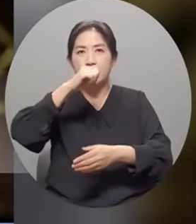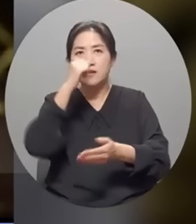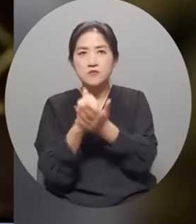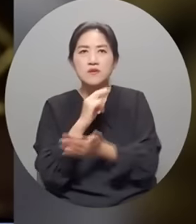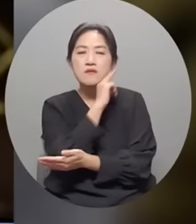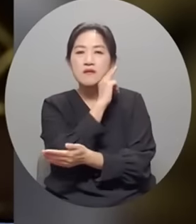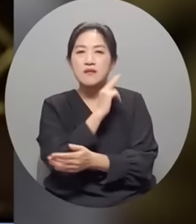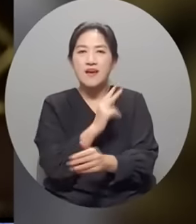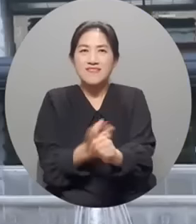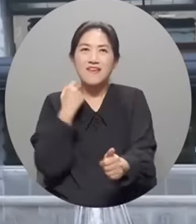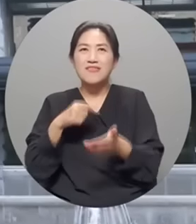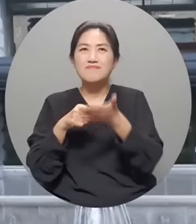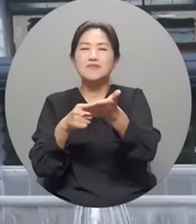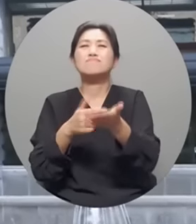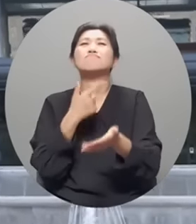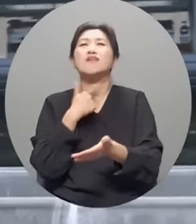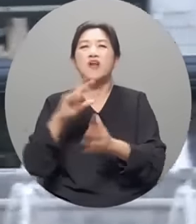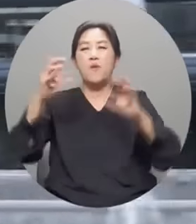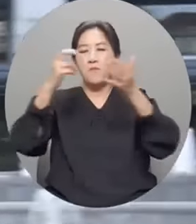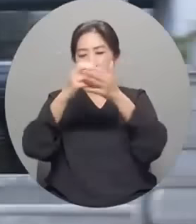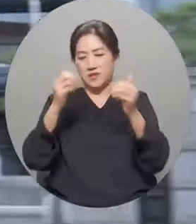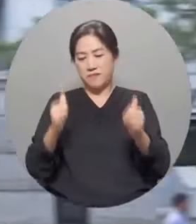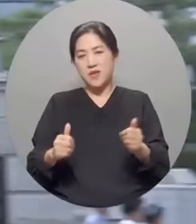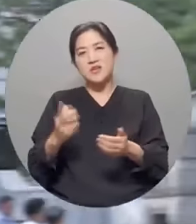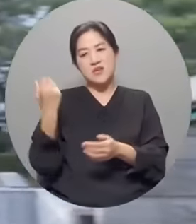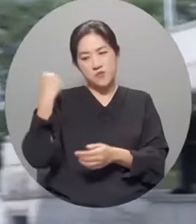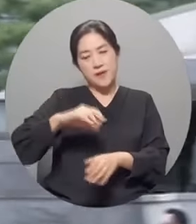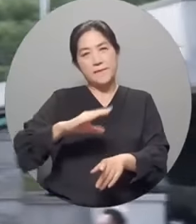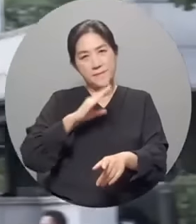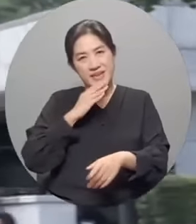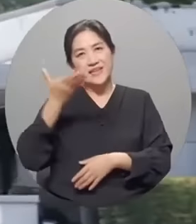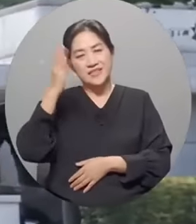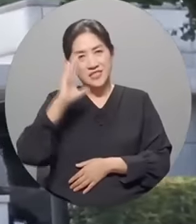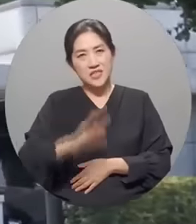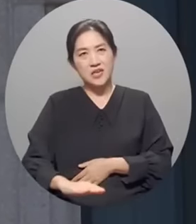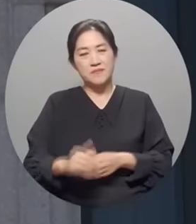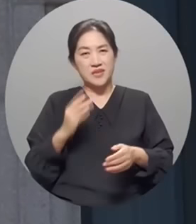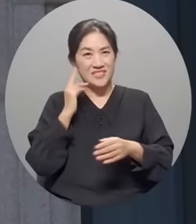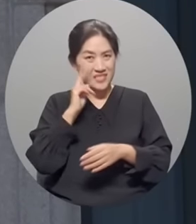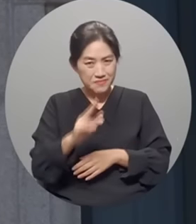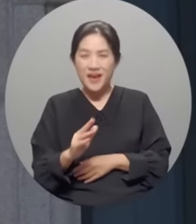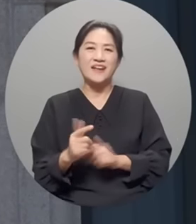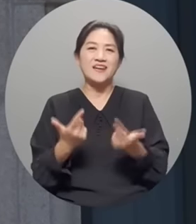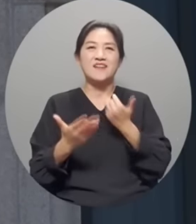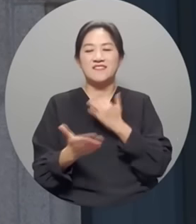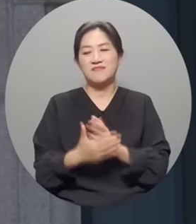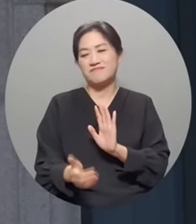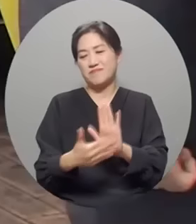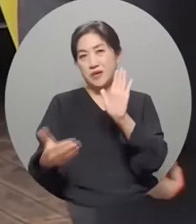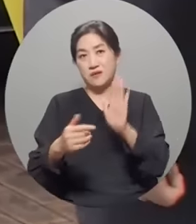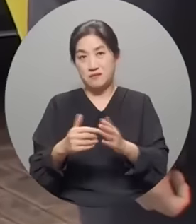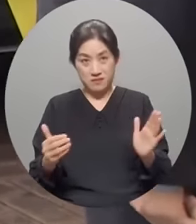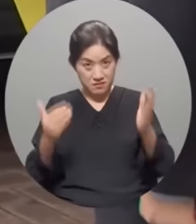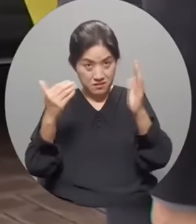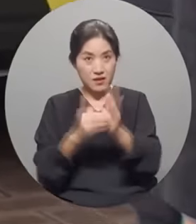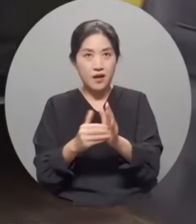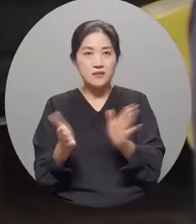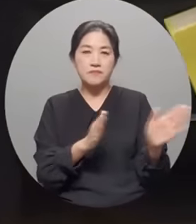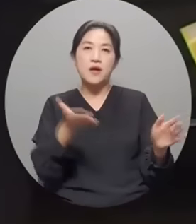탄핵소추를 당하기도 했습니다. 헌법재판소는 위반 사실은 인정하면서도 정도가 중하지 않다며 기각했습니다. 다만